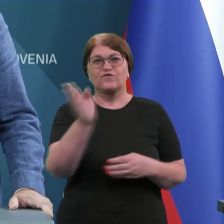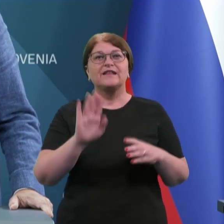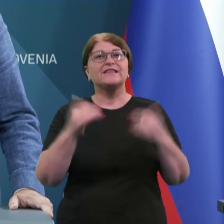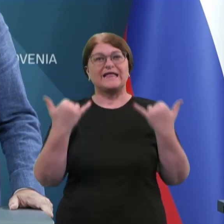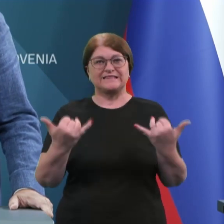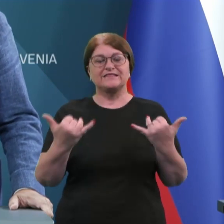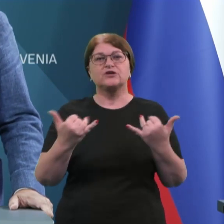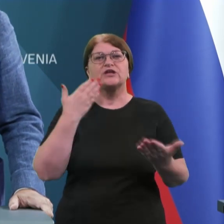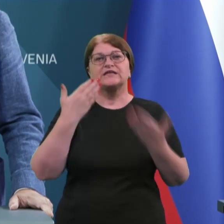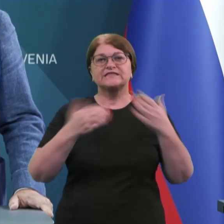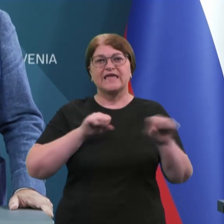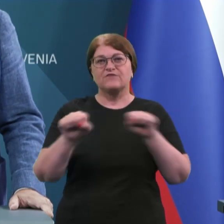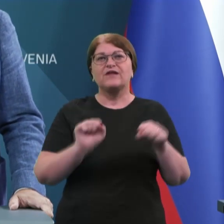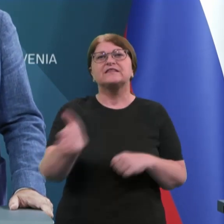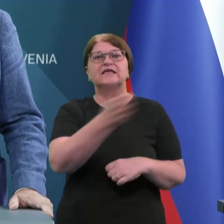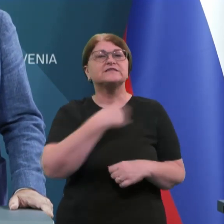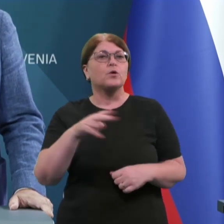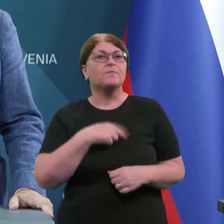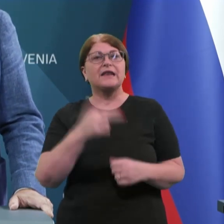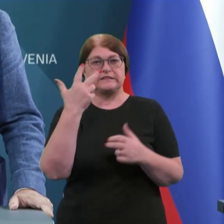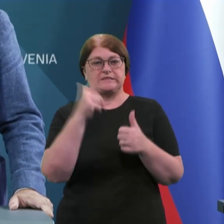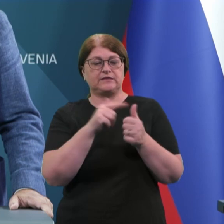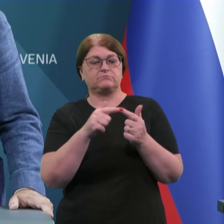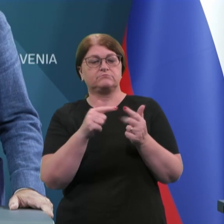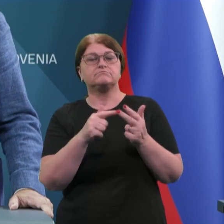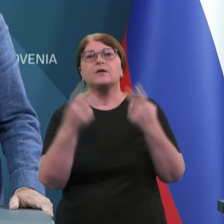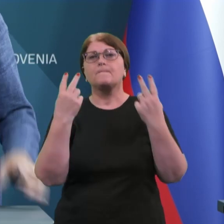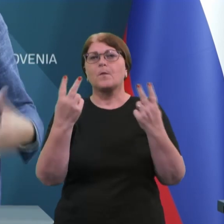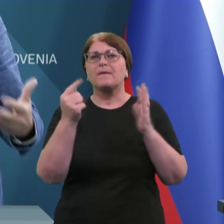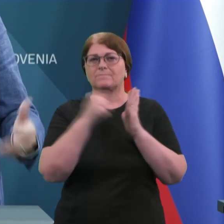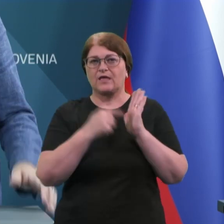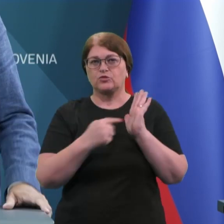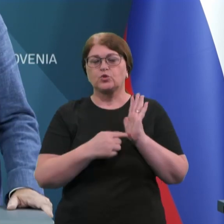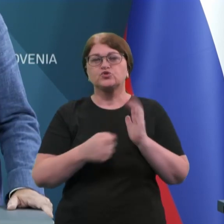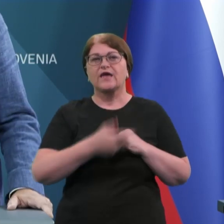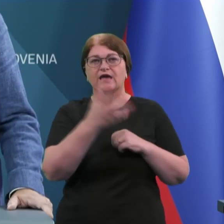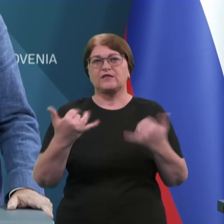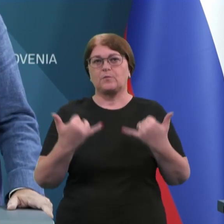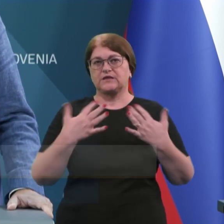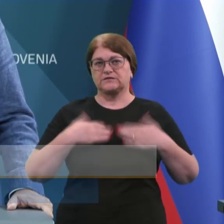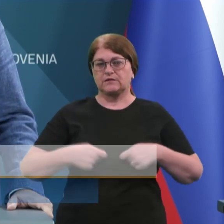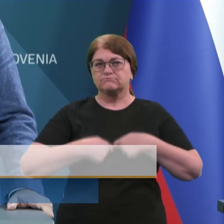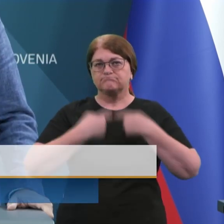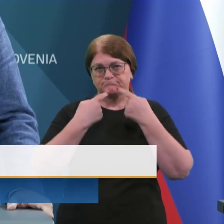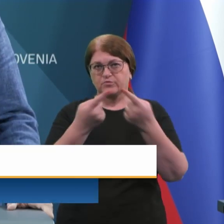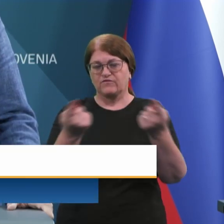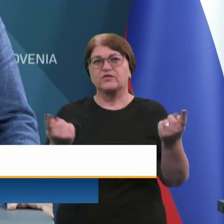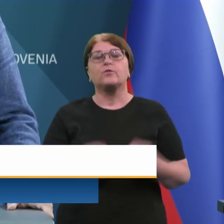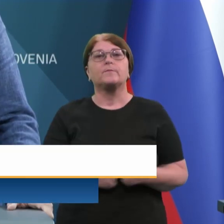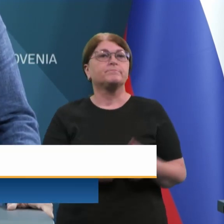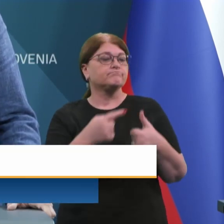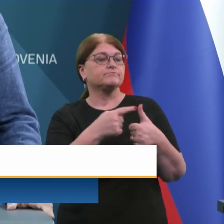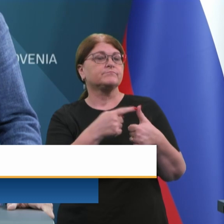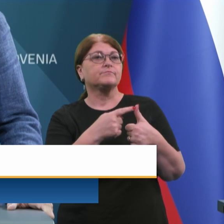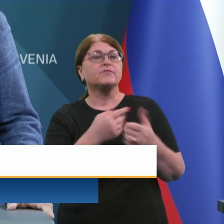današnji seji vlade smo imeli tri pomembne točke, kateri bi delil danes z vami. In sicer